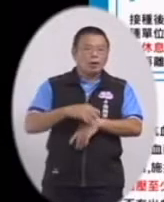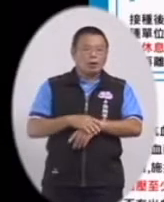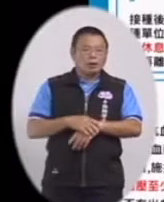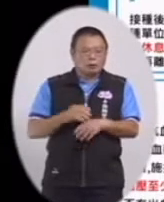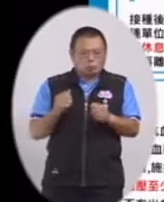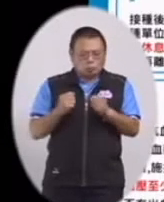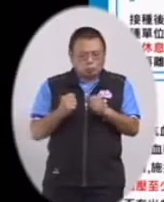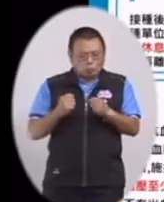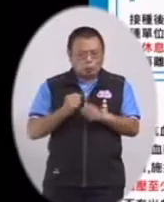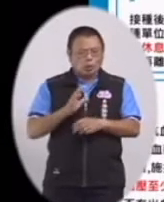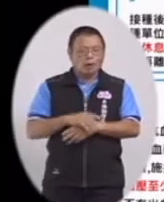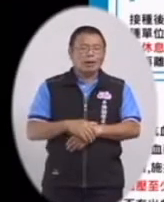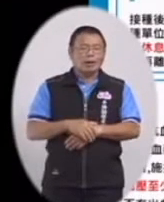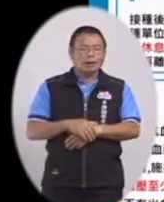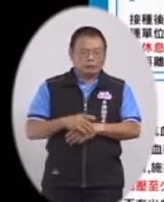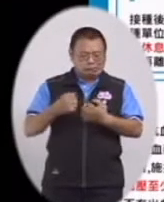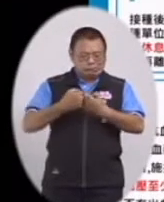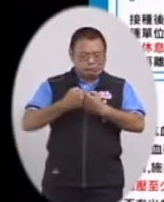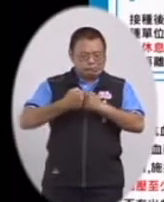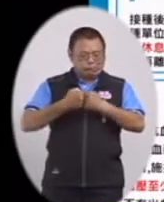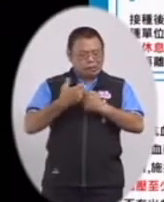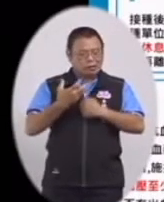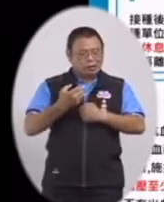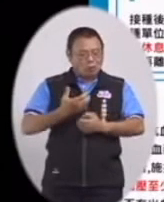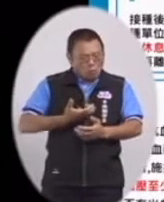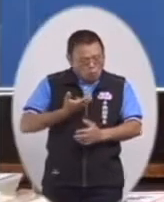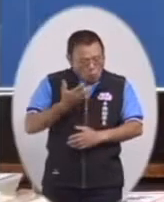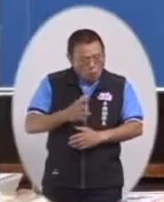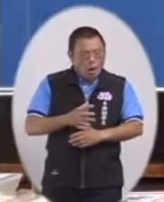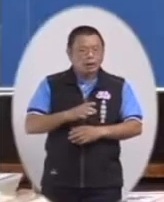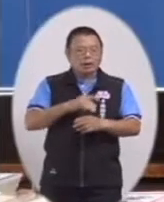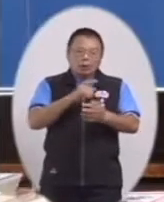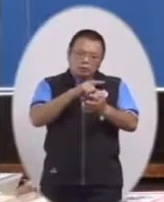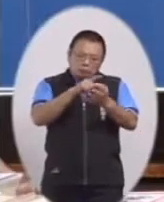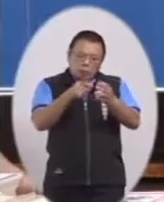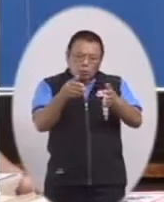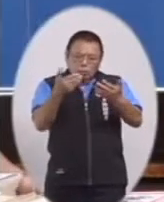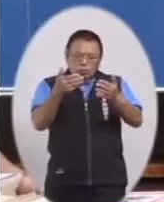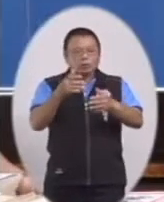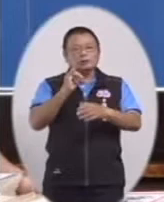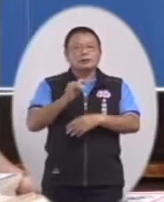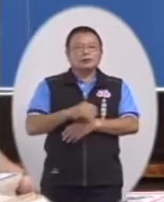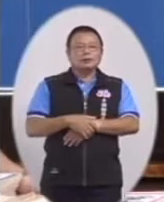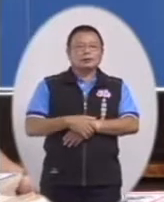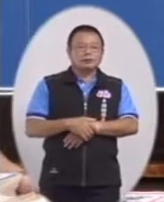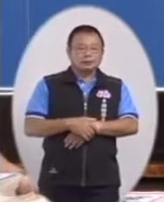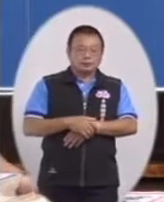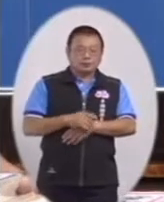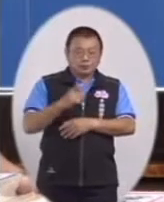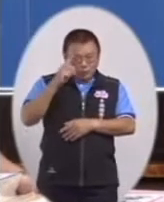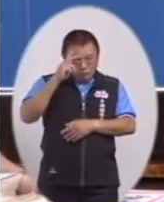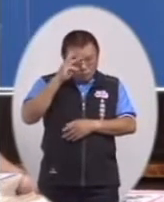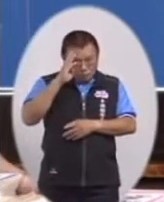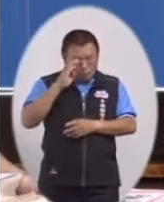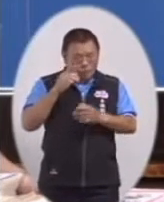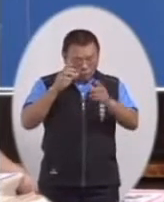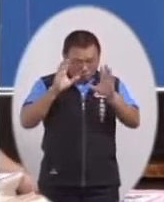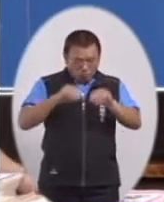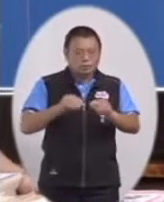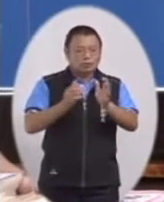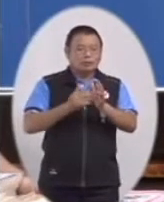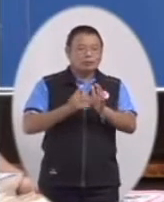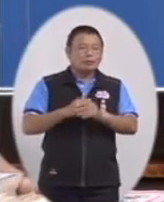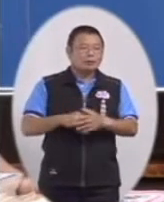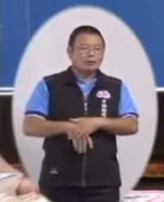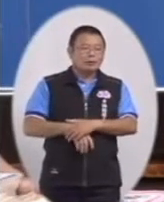胃管哈啊，还有关节疼痛、恶心等等，通常都很轻微，而且呢，在数天之内就会消失哦